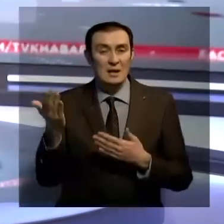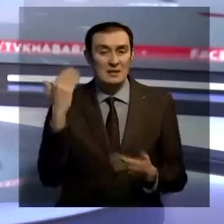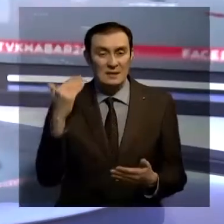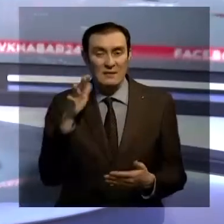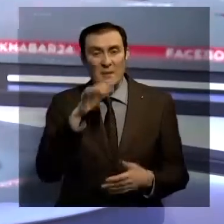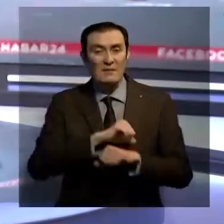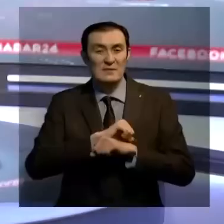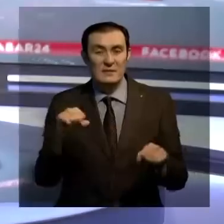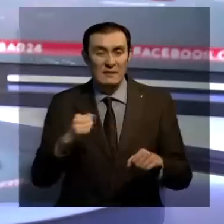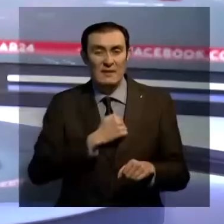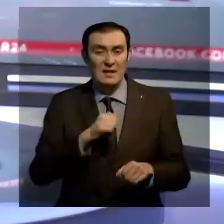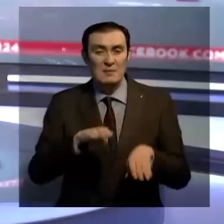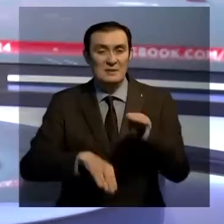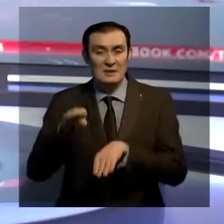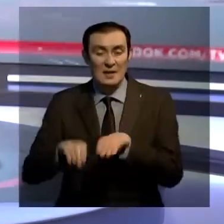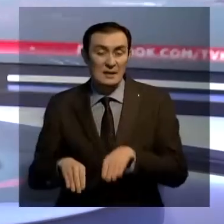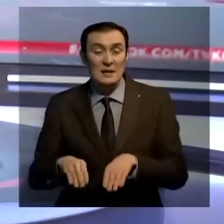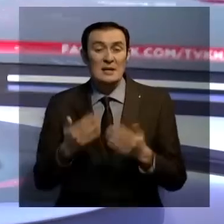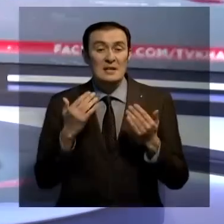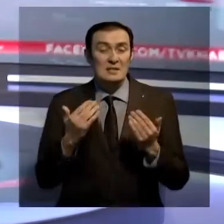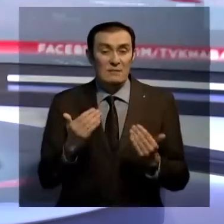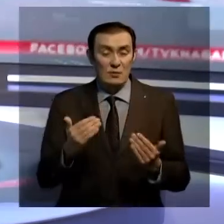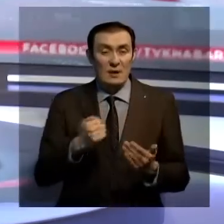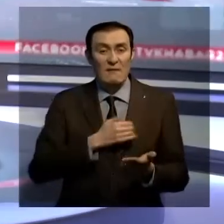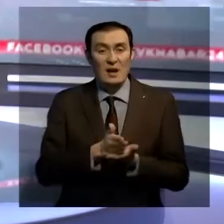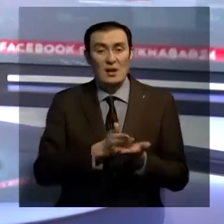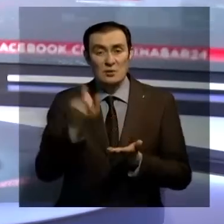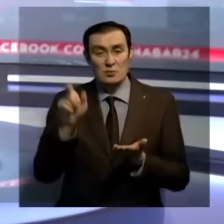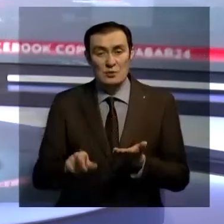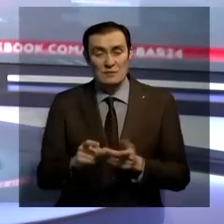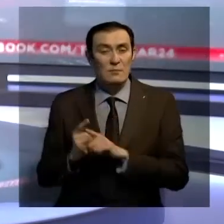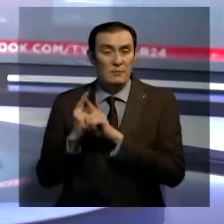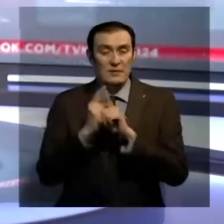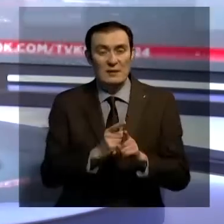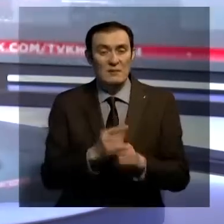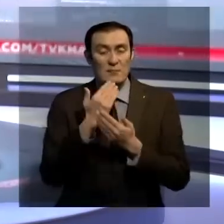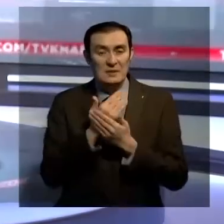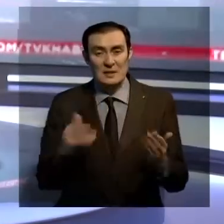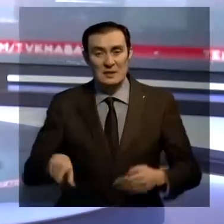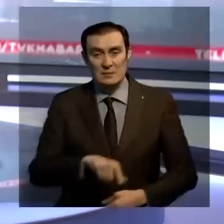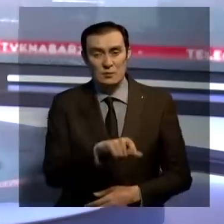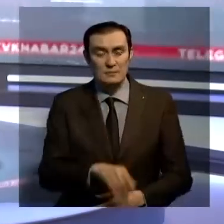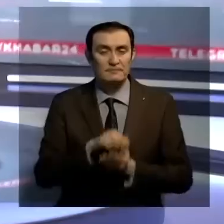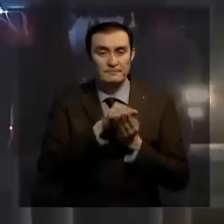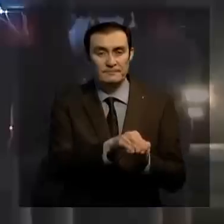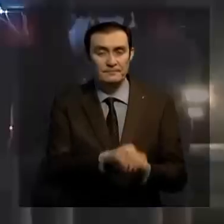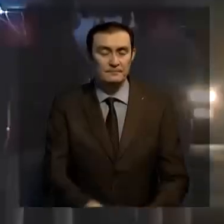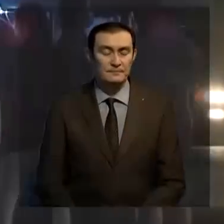при взрывах на военном складе Байзакского района. Сегодня военнослужащего проводили в последний